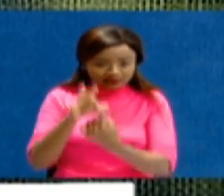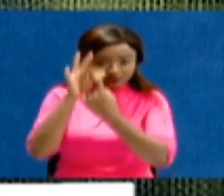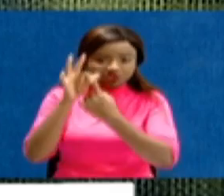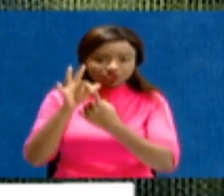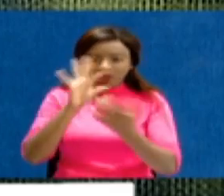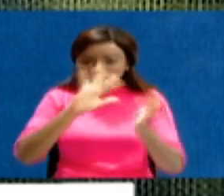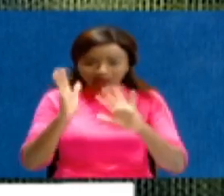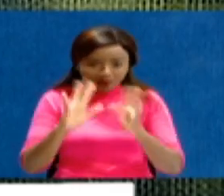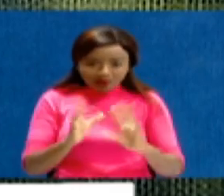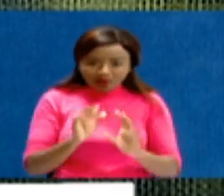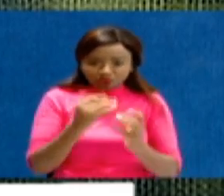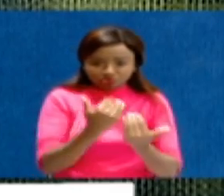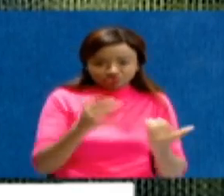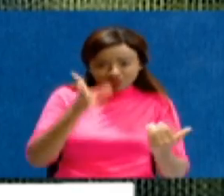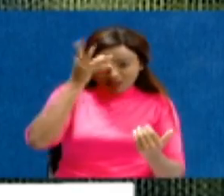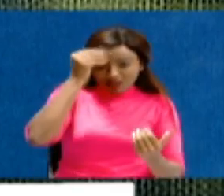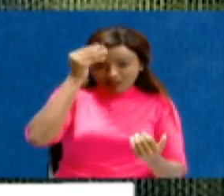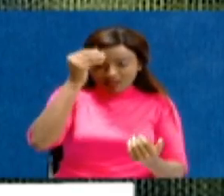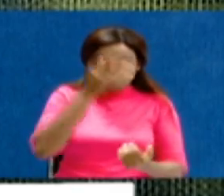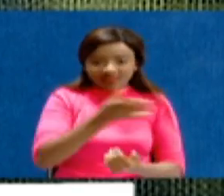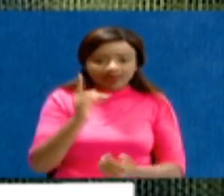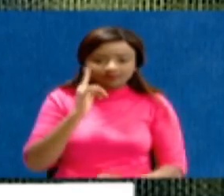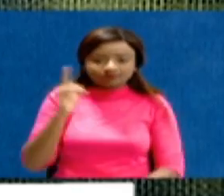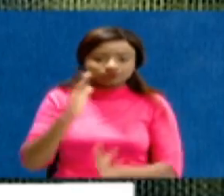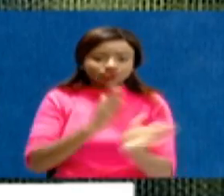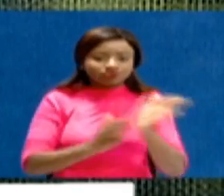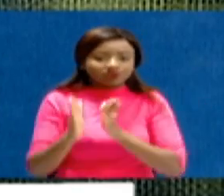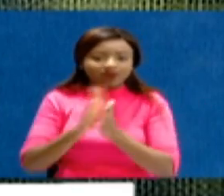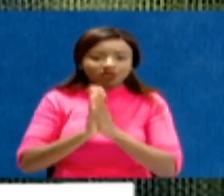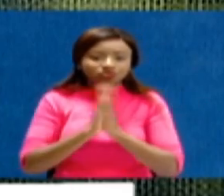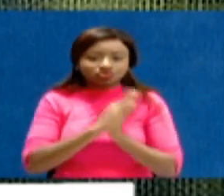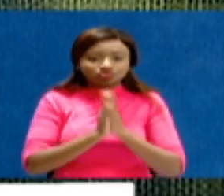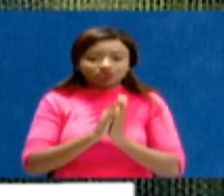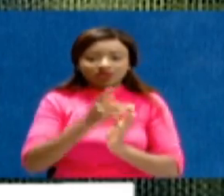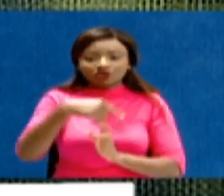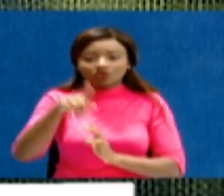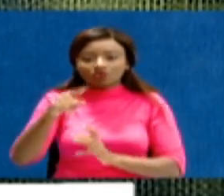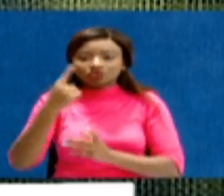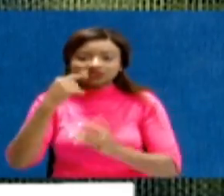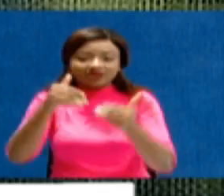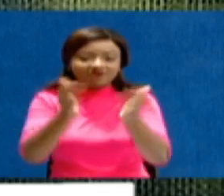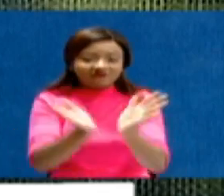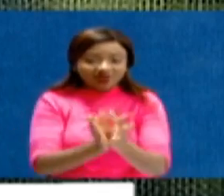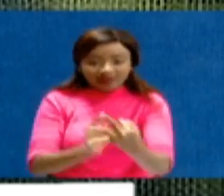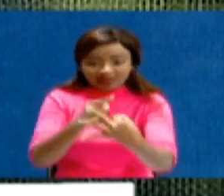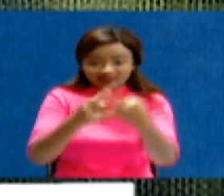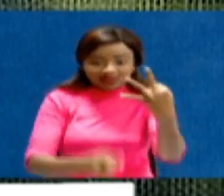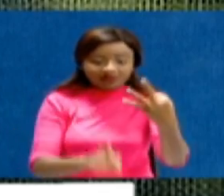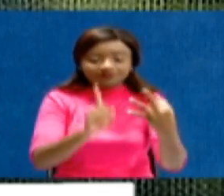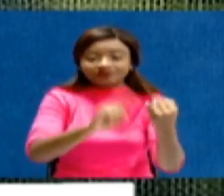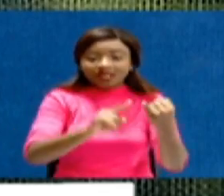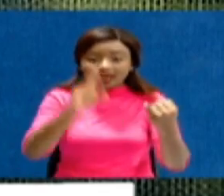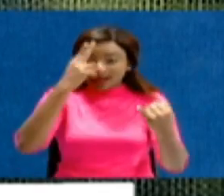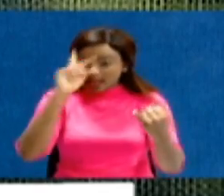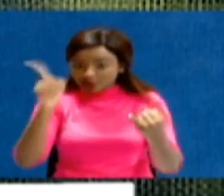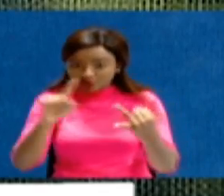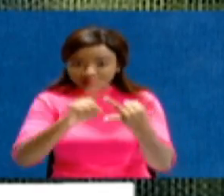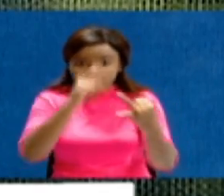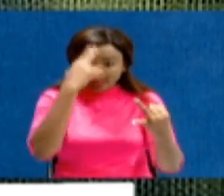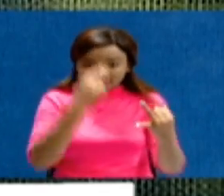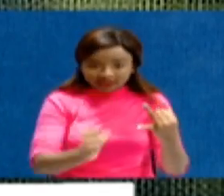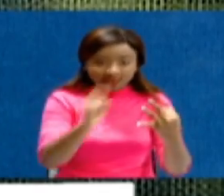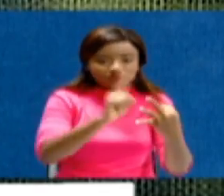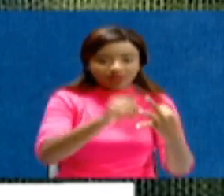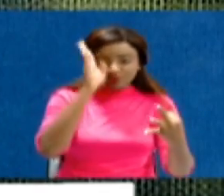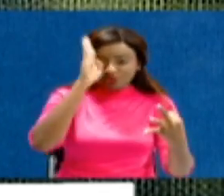pili, mwanahabari wetu Makori Ongechi alizuru familia tatu kaunti za Nairobi, Kajiado na Bungoma. Na haya ndio